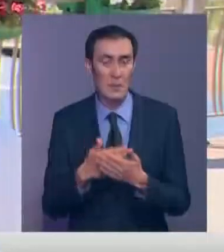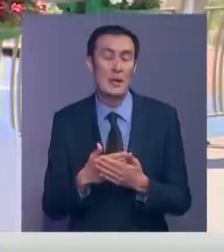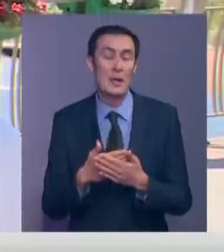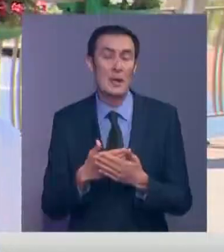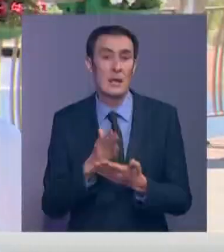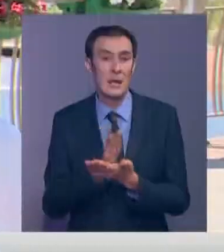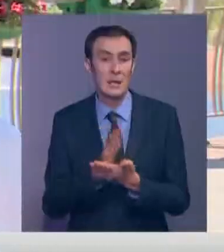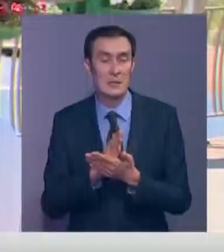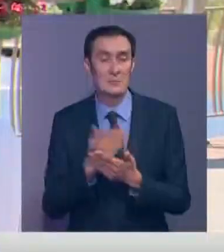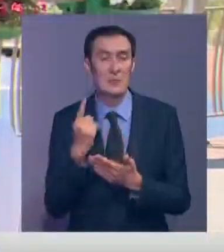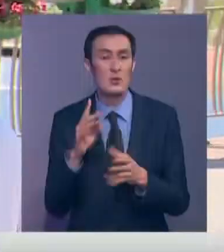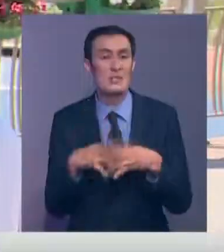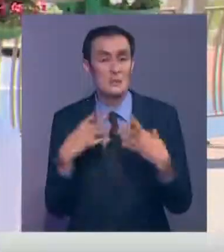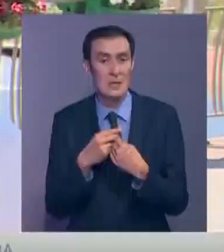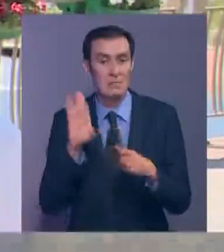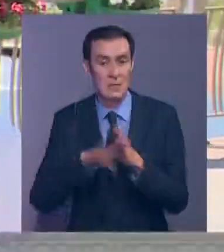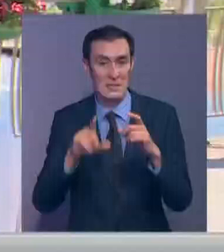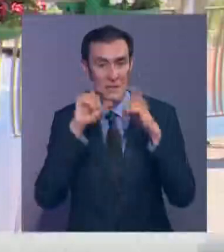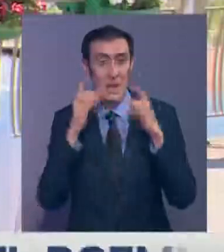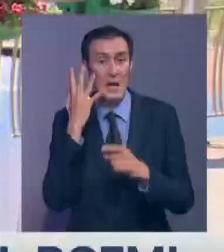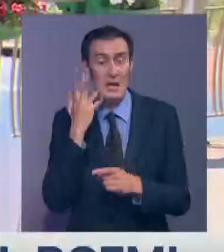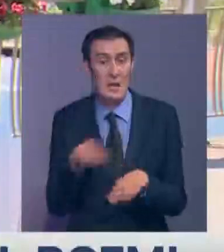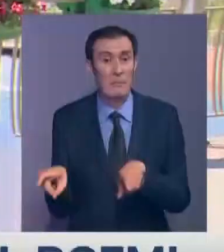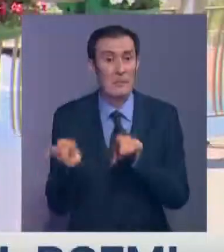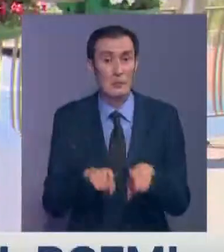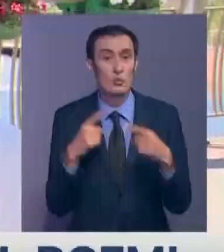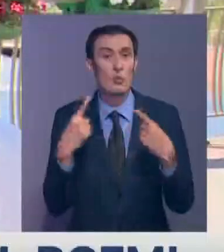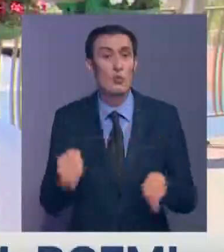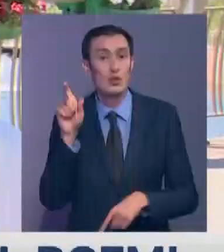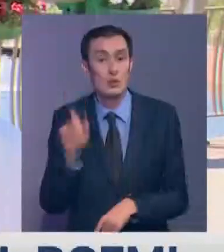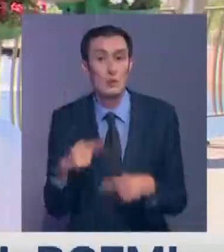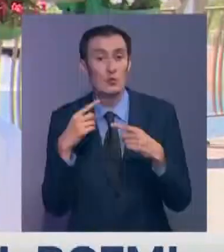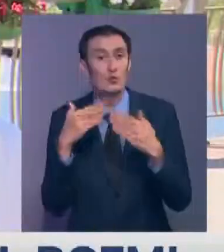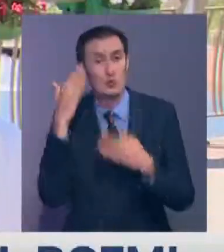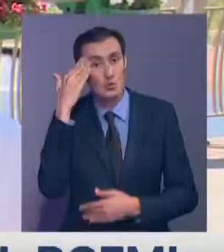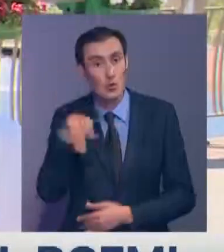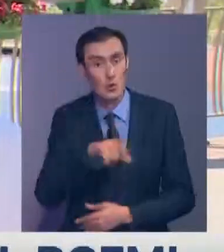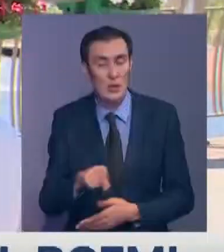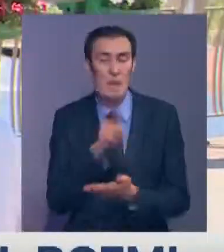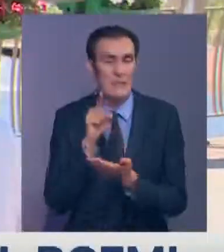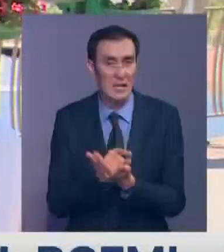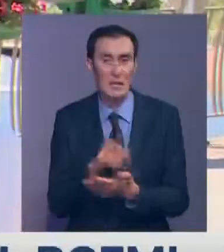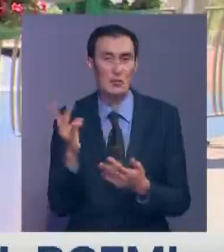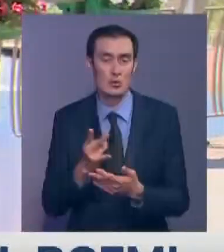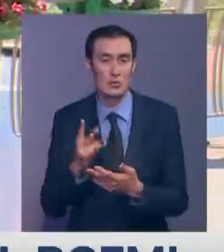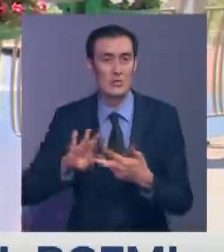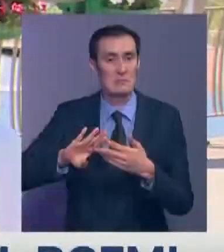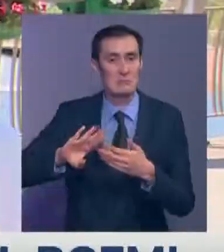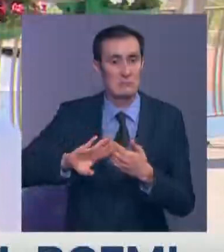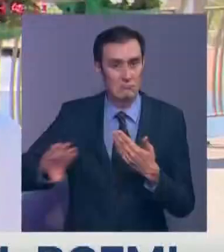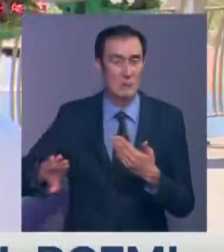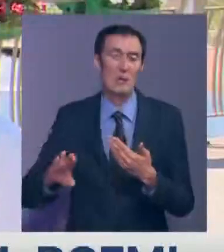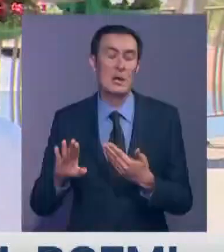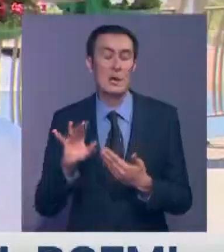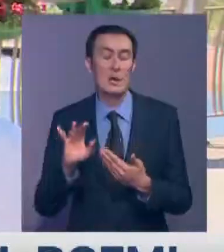находиться, потому что это люди с одной семьи. А когда рядом подсаживается другой человек, да, другие люди, они обязательно должны соблюдать дистанцию,